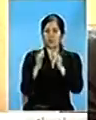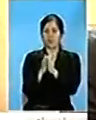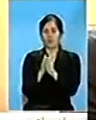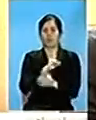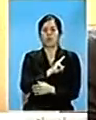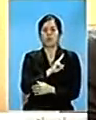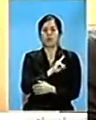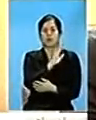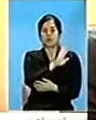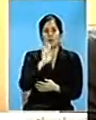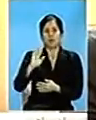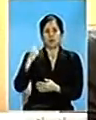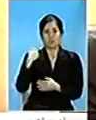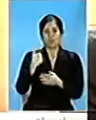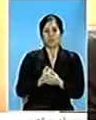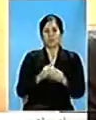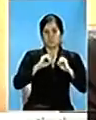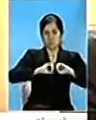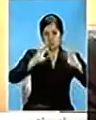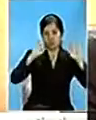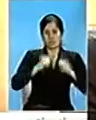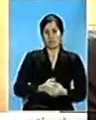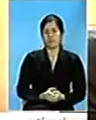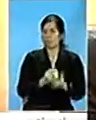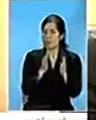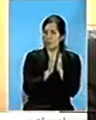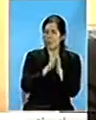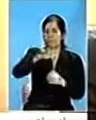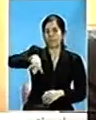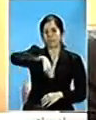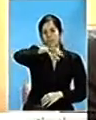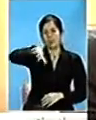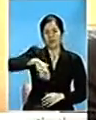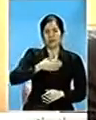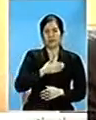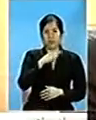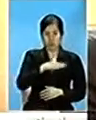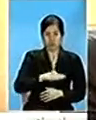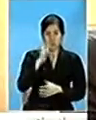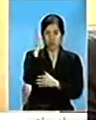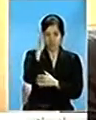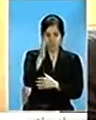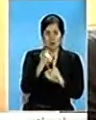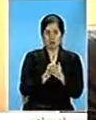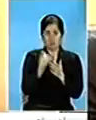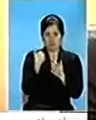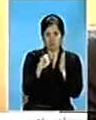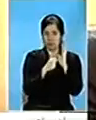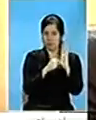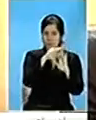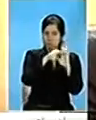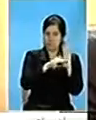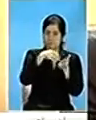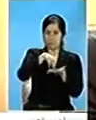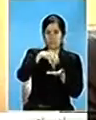จหน้าที่ที่ทำให้มีความชัดเจนมากขึ้นต่างๆเหล่านี้ดิฉันเชื่อหน่อต่อไปในอนาคตคงจะได้มีการนำเสนอสู่สภา